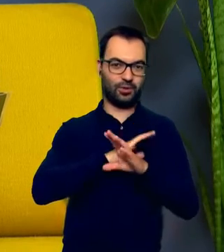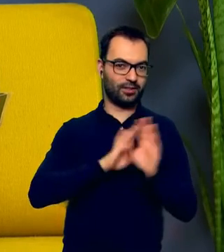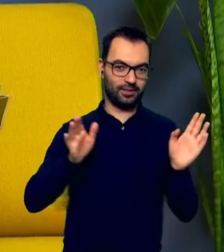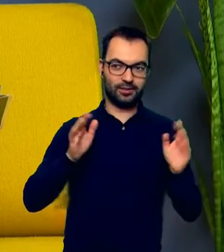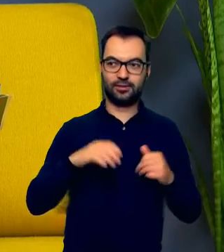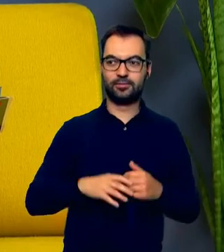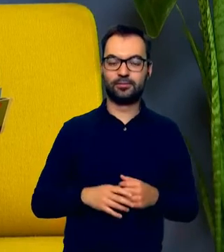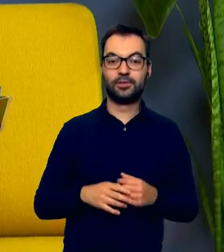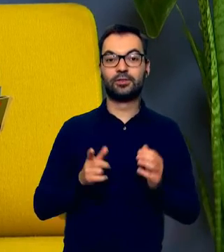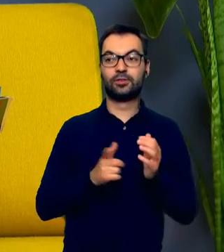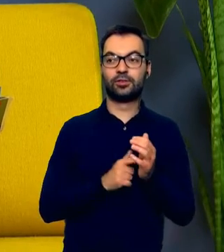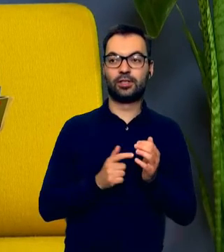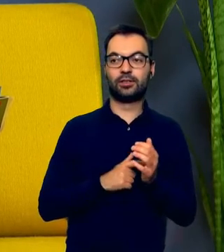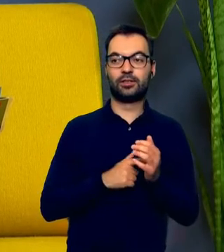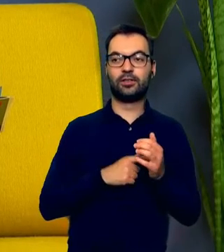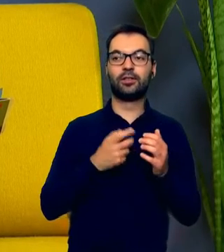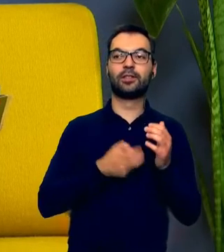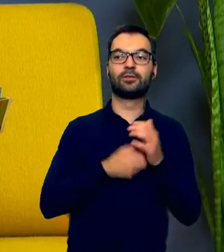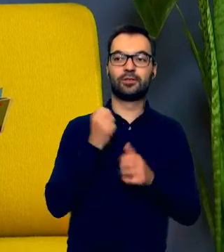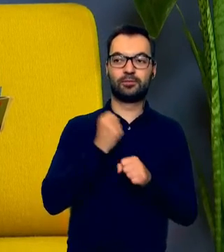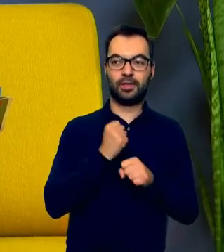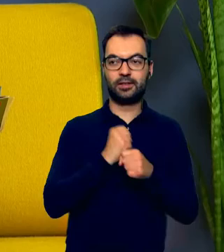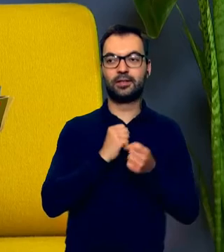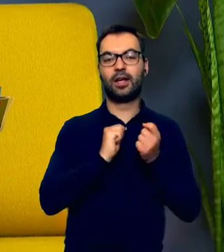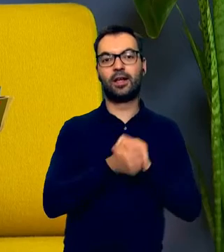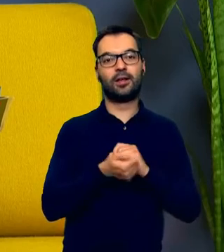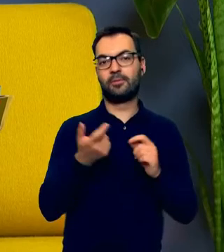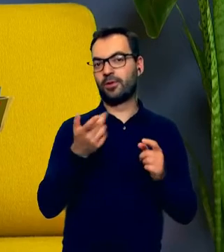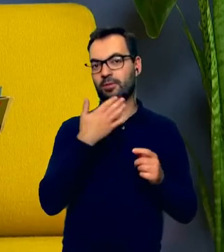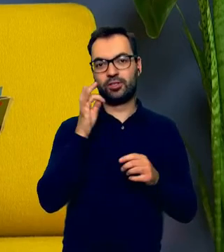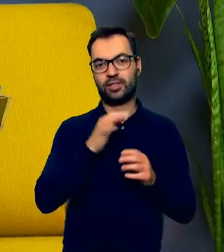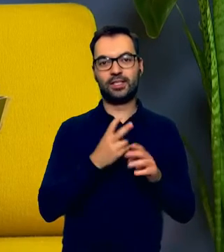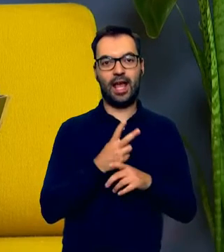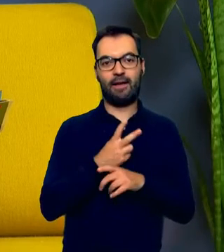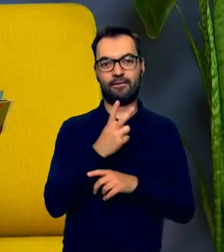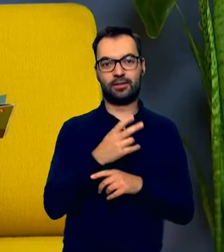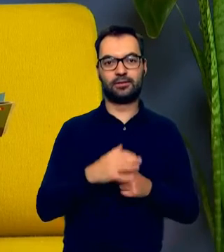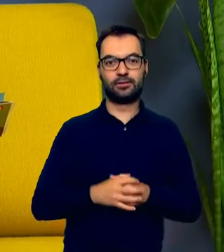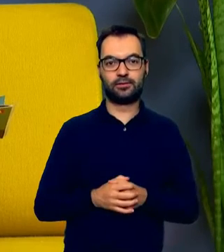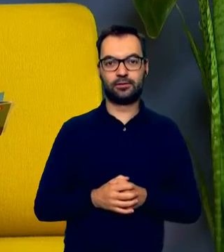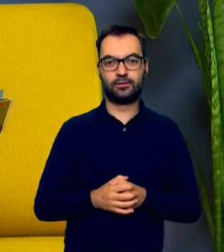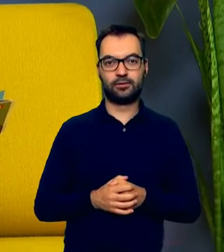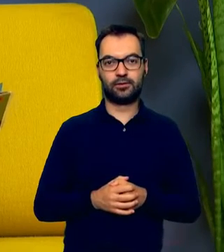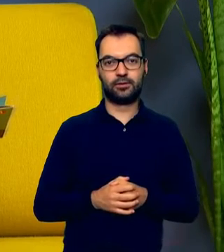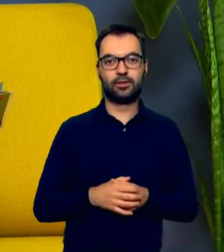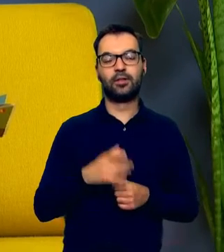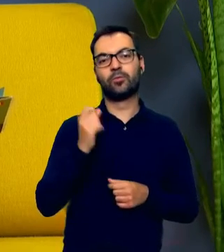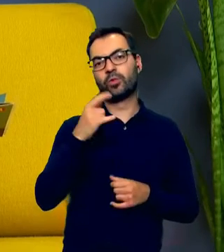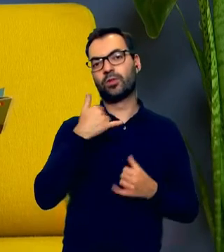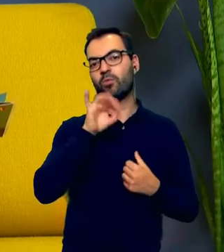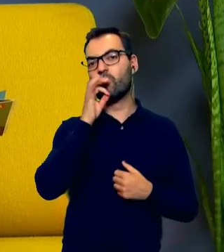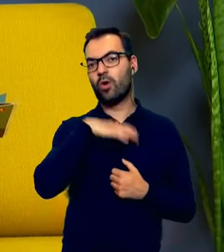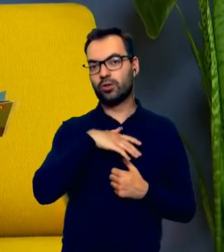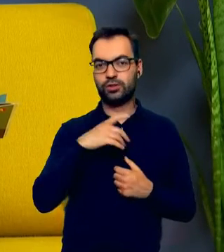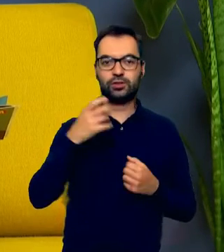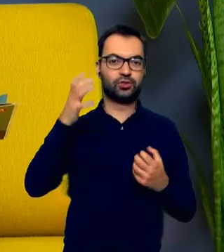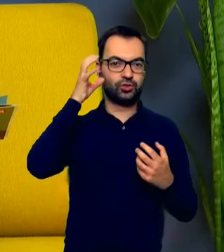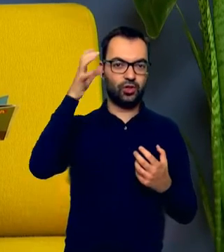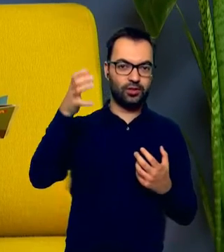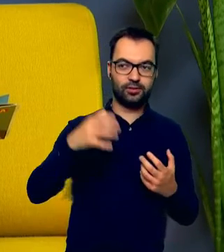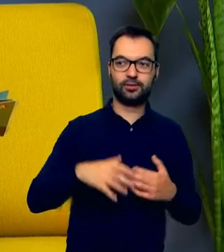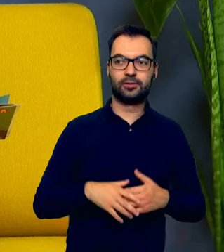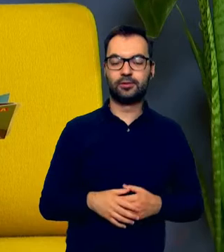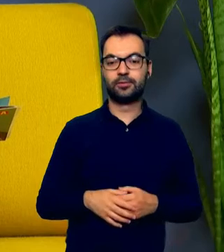seksualnego, często zostaje zwalniona z pracy lub też nie ma szansy na awans w tej pracy, którą wykonuje, no bo przecież są młodsi i